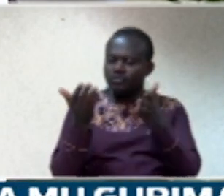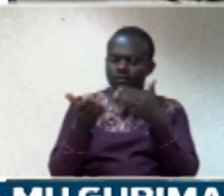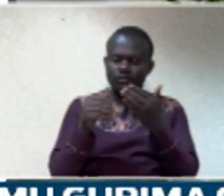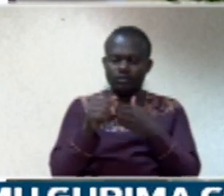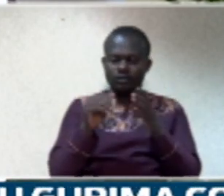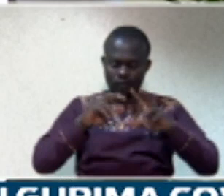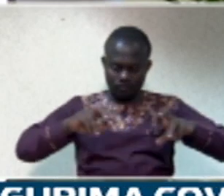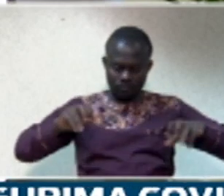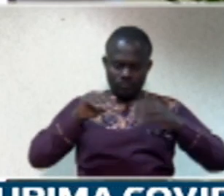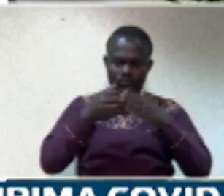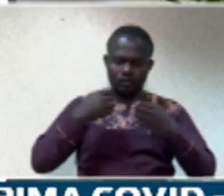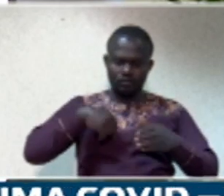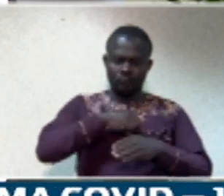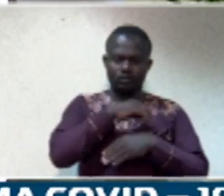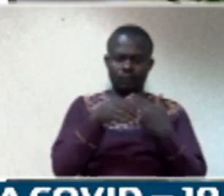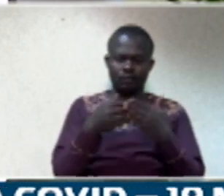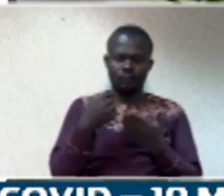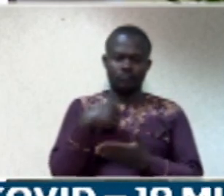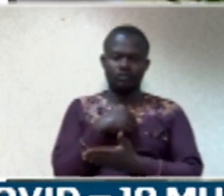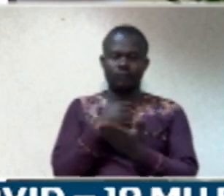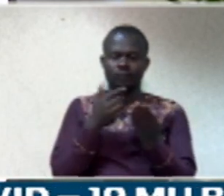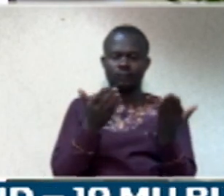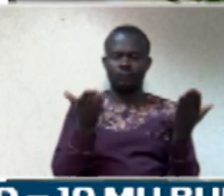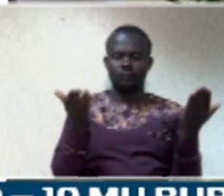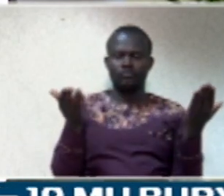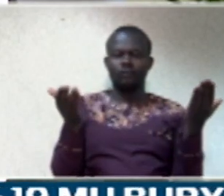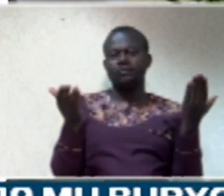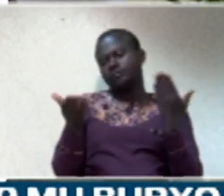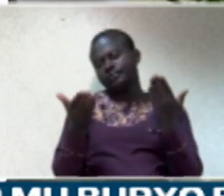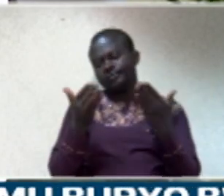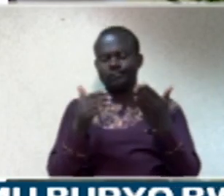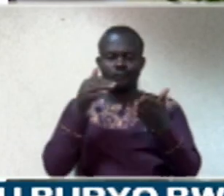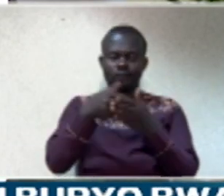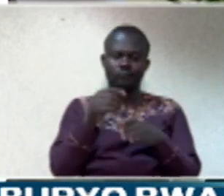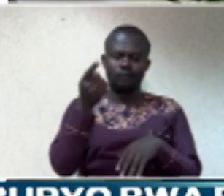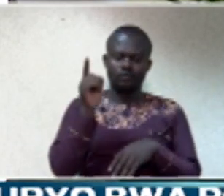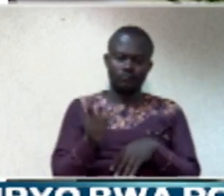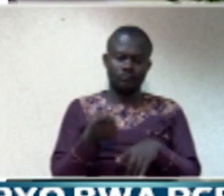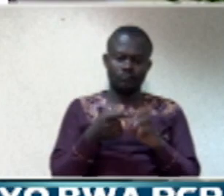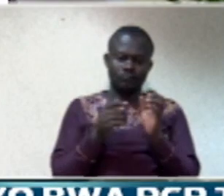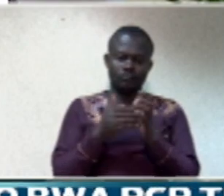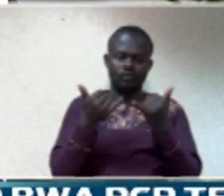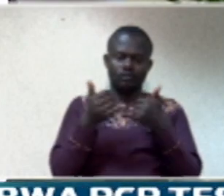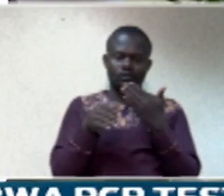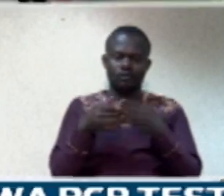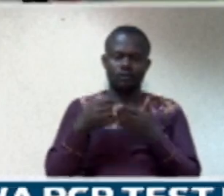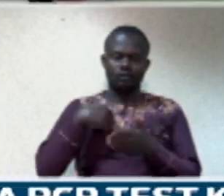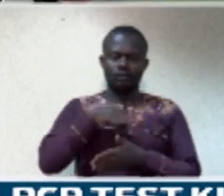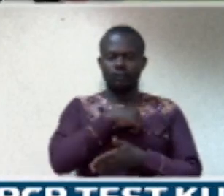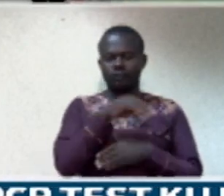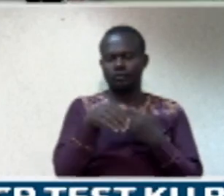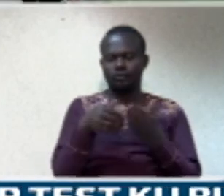sampo cyangwa se ibipimo twabavanye mu bantu bigeze nko kuri ku gihumbi ariko ubu ngubu tushobora kugera nibura